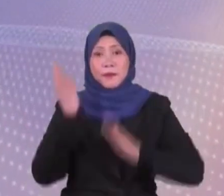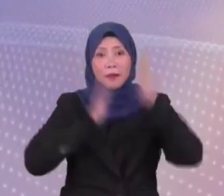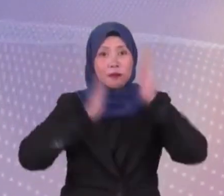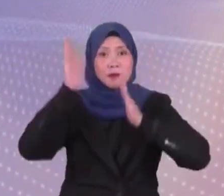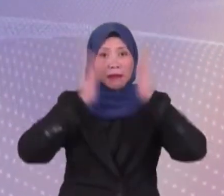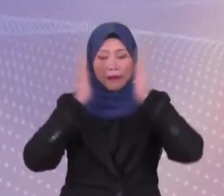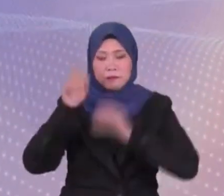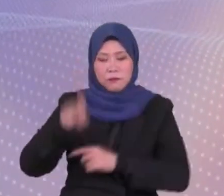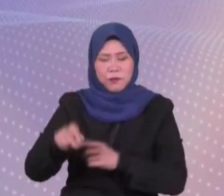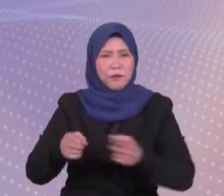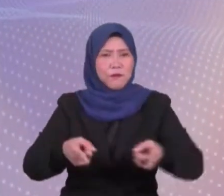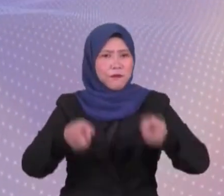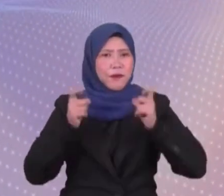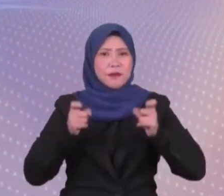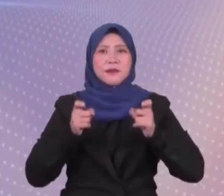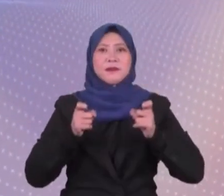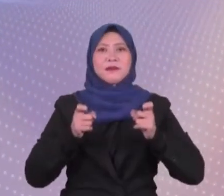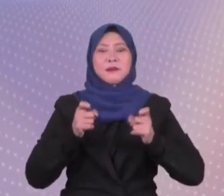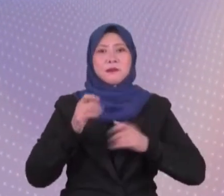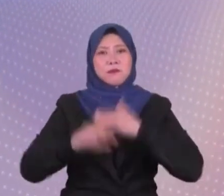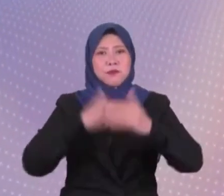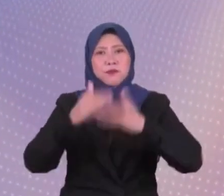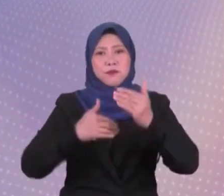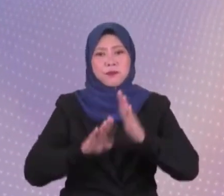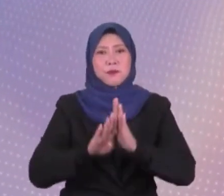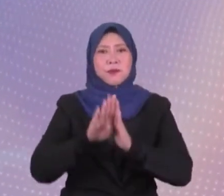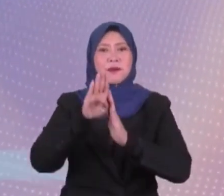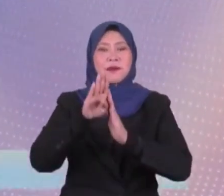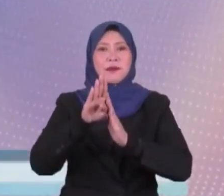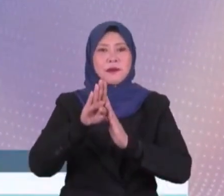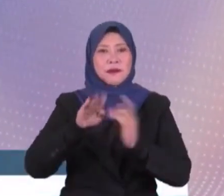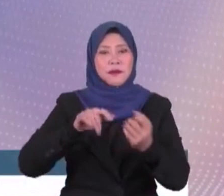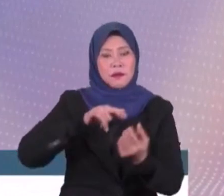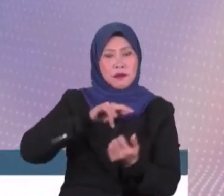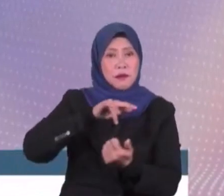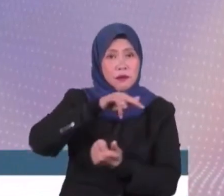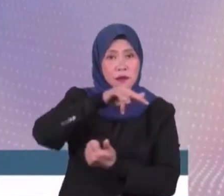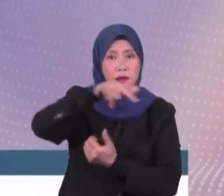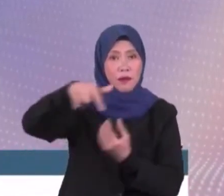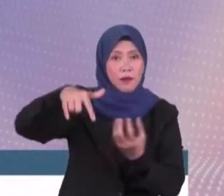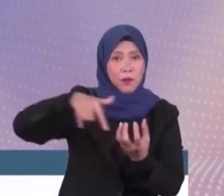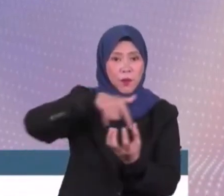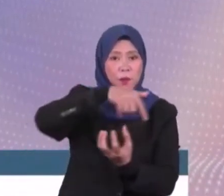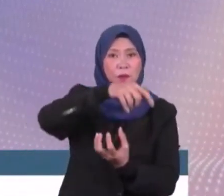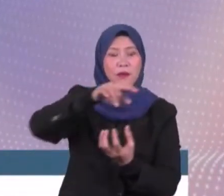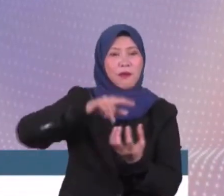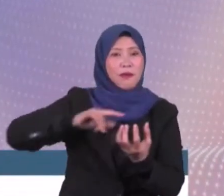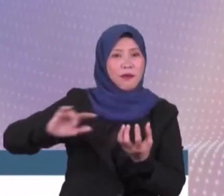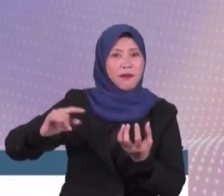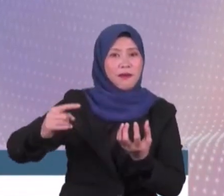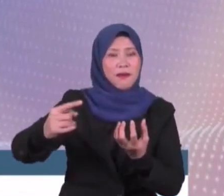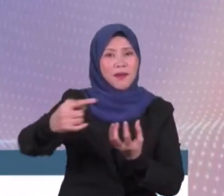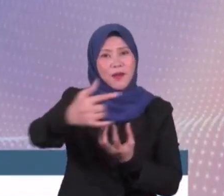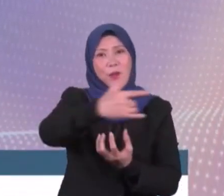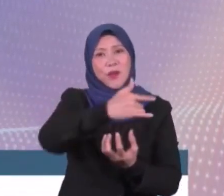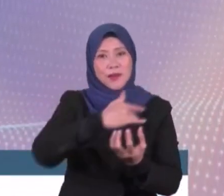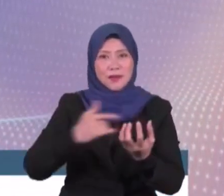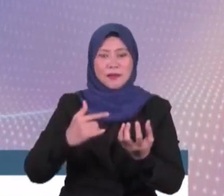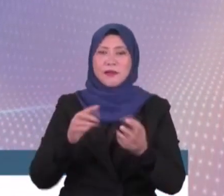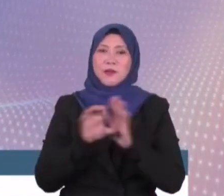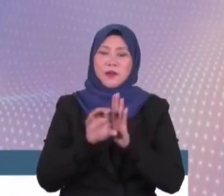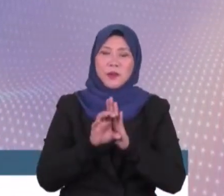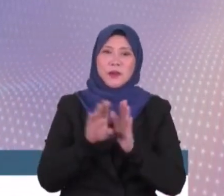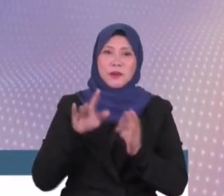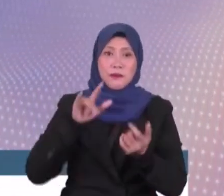Malaysia memerlukan kepantasan dan skala bagi membangunkan industri Aero angkasa negara secara proaktif justeru Rakan kongsi seperti